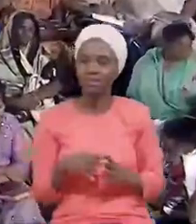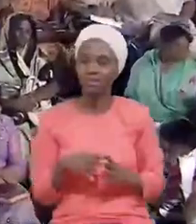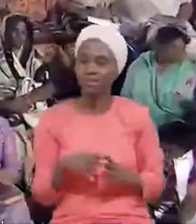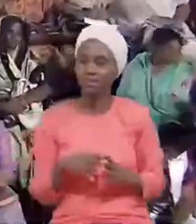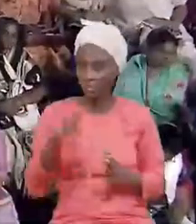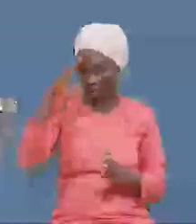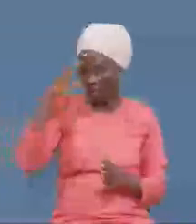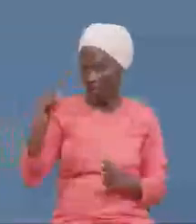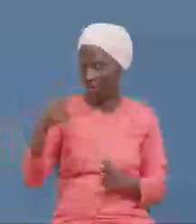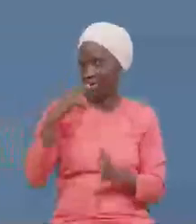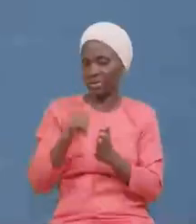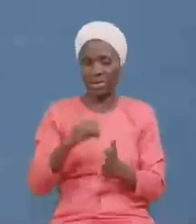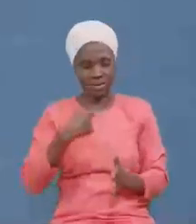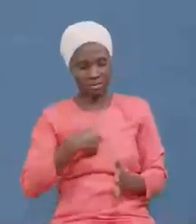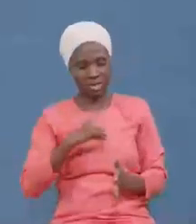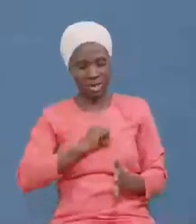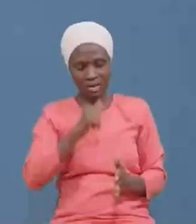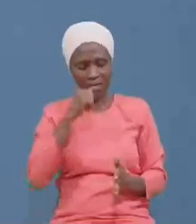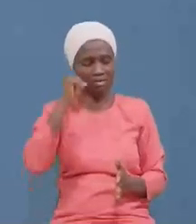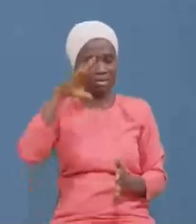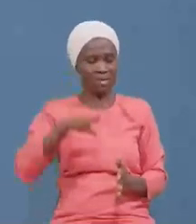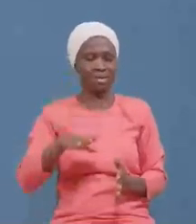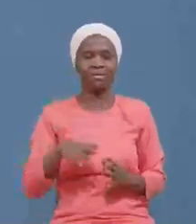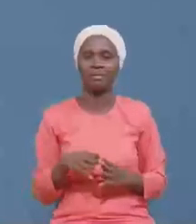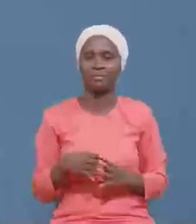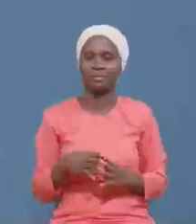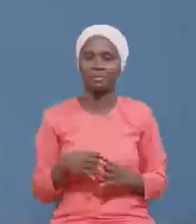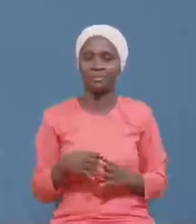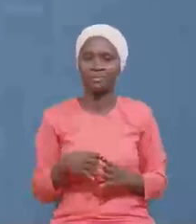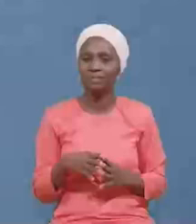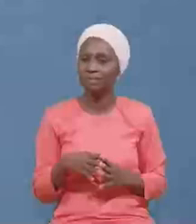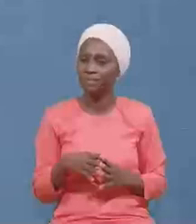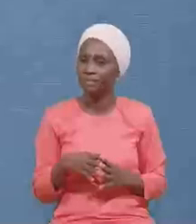Un garçon dit que lui, il est une fille.